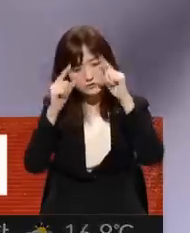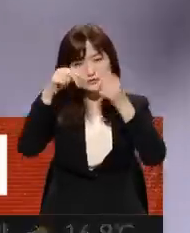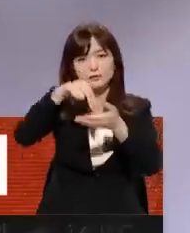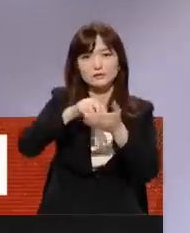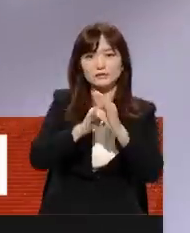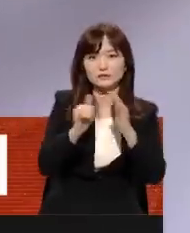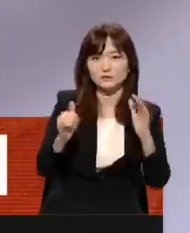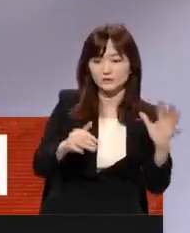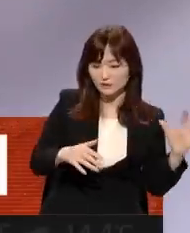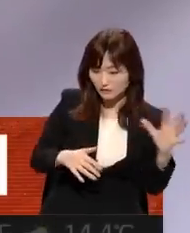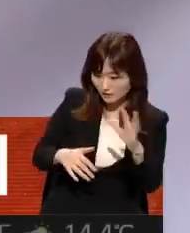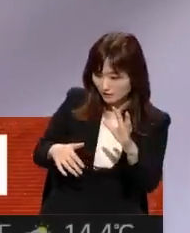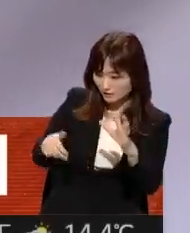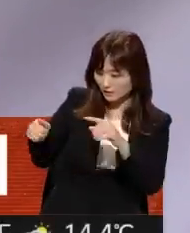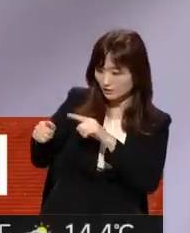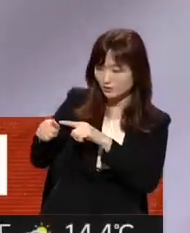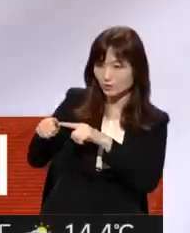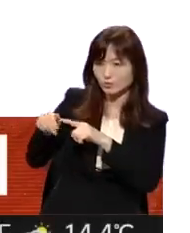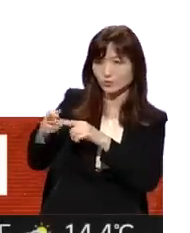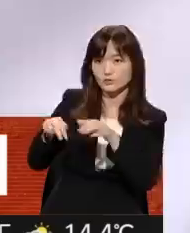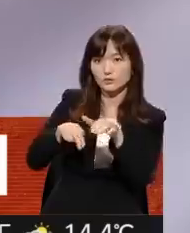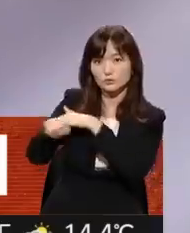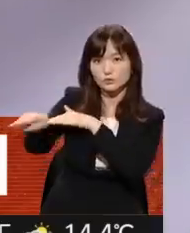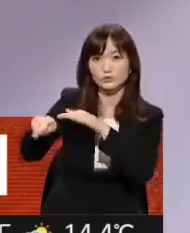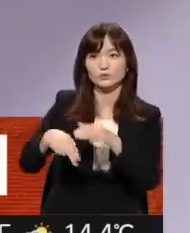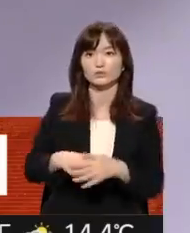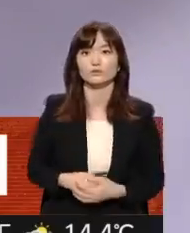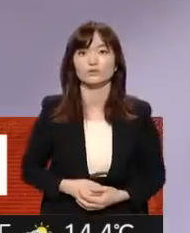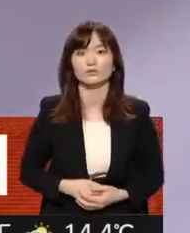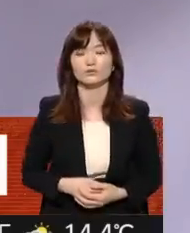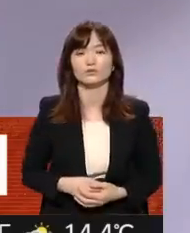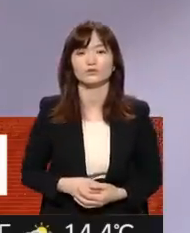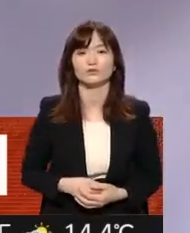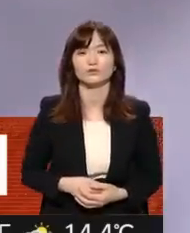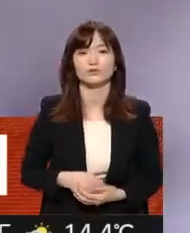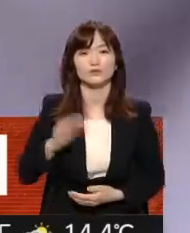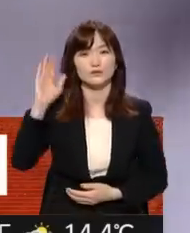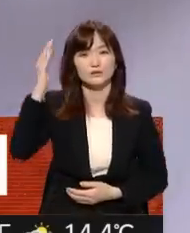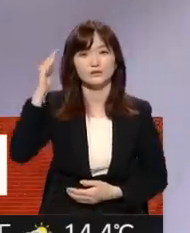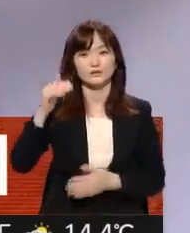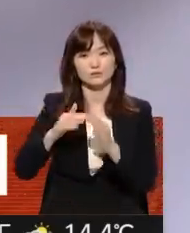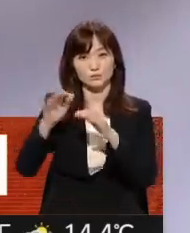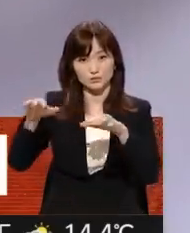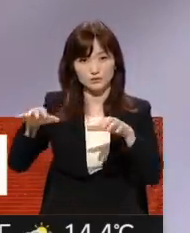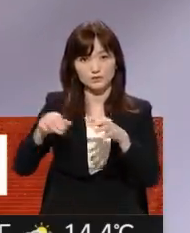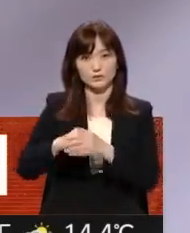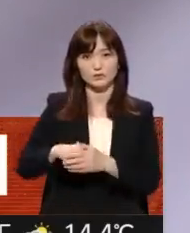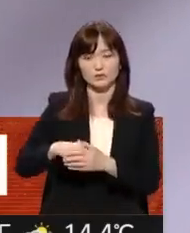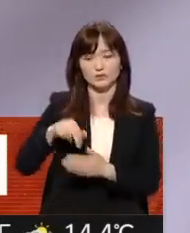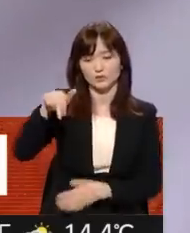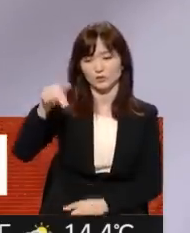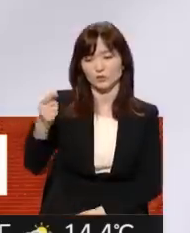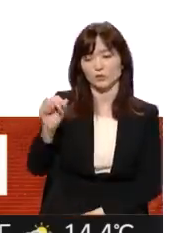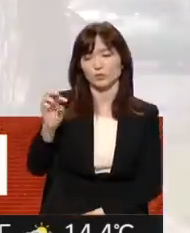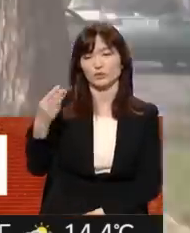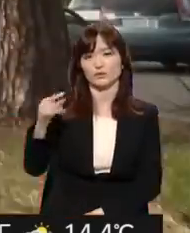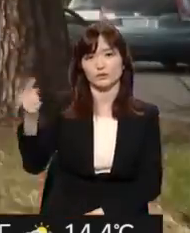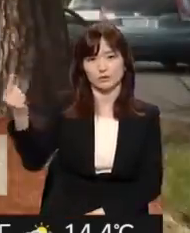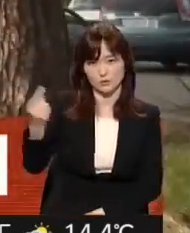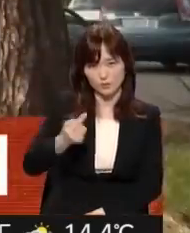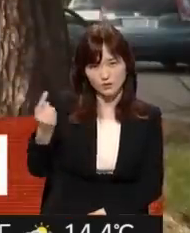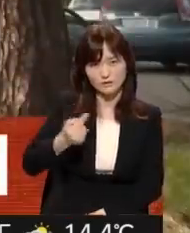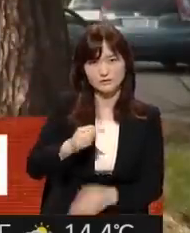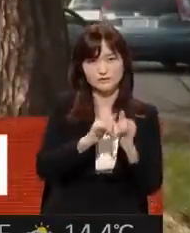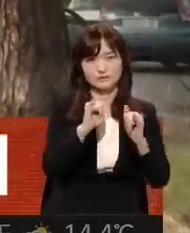이 코요테가 바로 도망쳤다고 합니다. 방금 고양이 그 소리 나왔어. 네, 최근 이 동네에 야생 코요테가 자주 출몰을 하면서